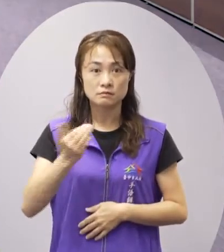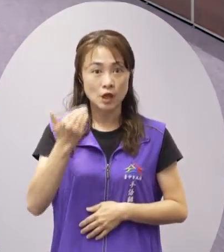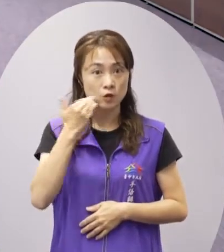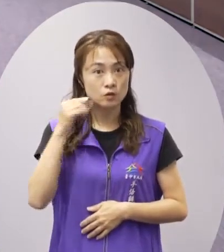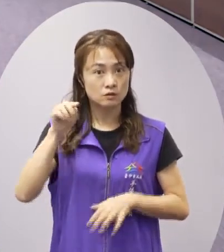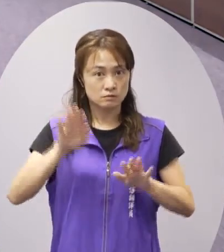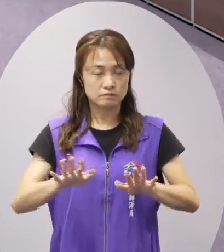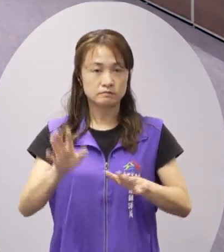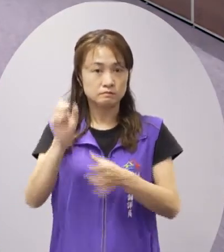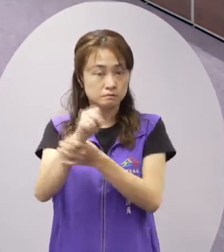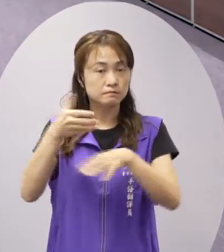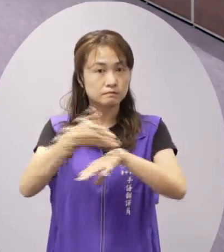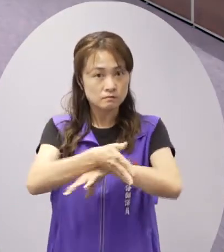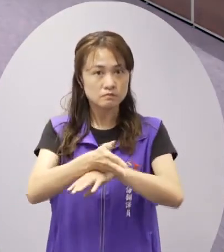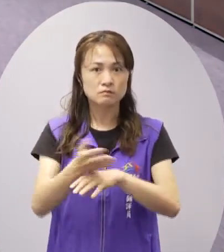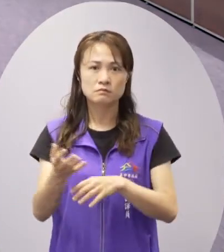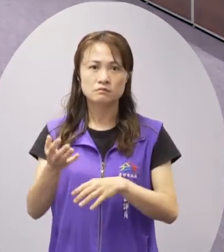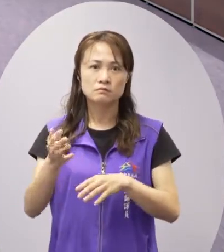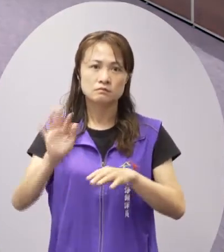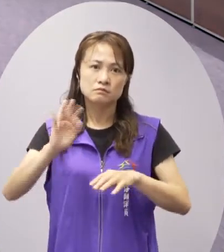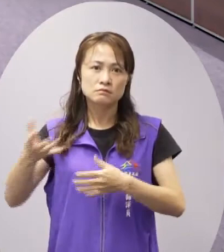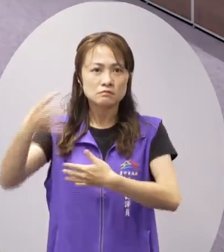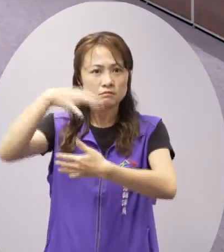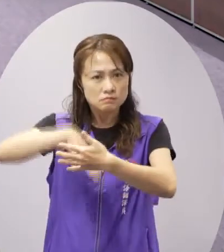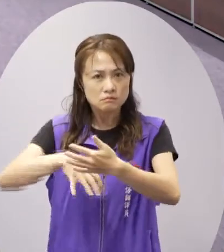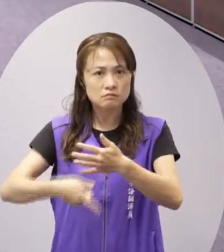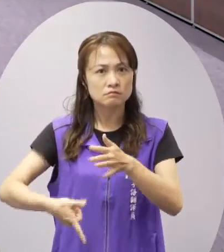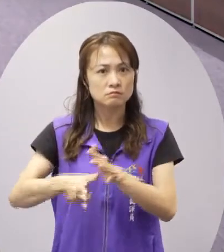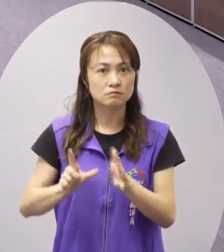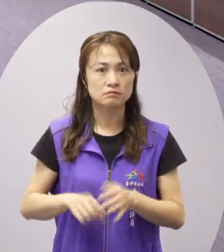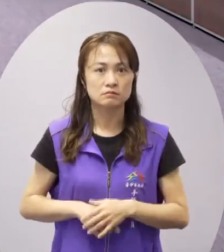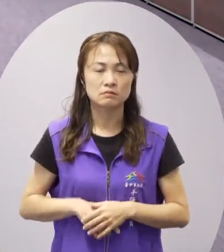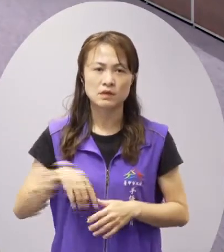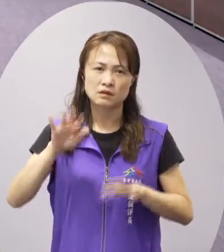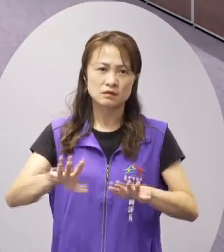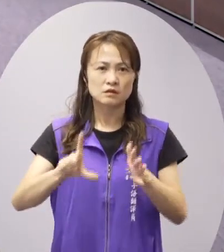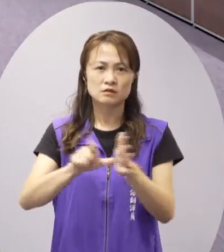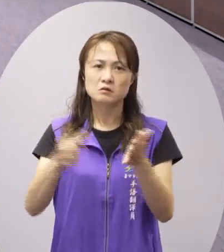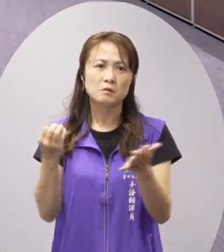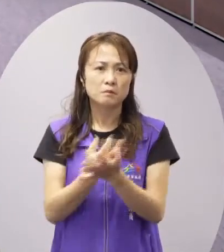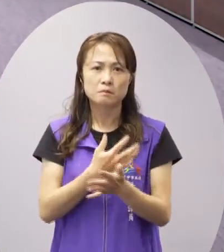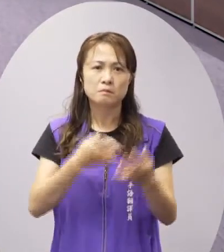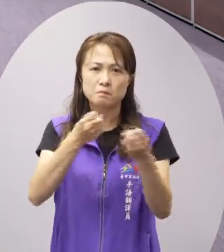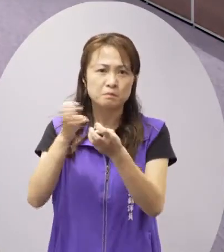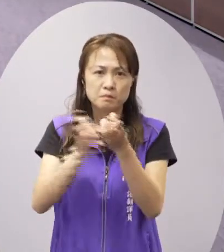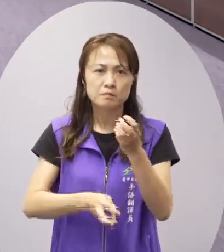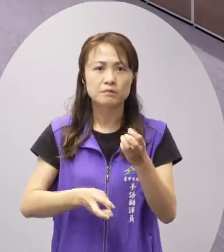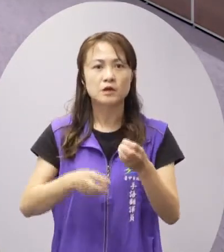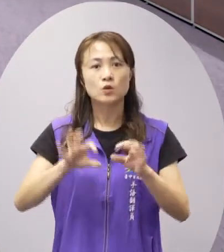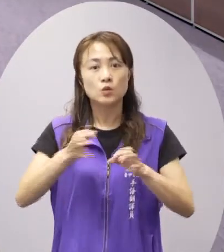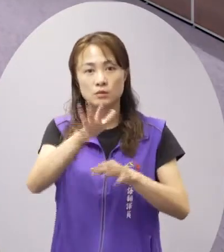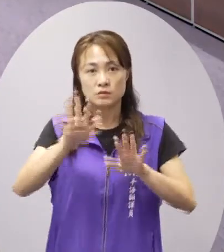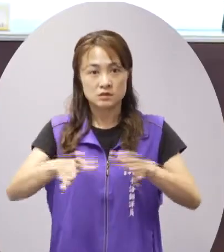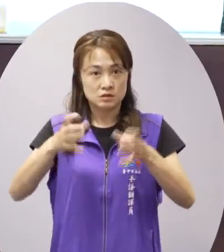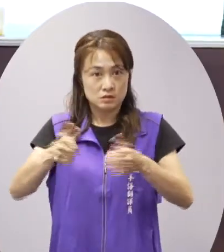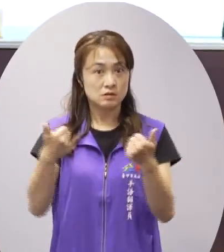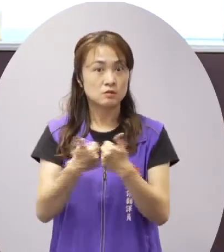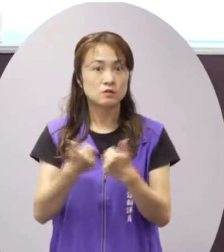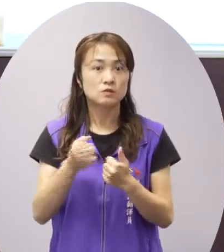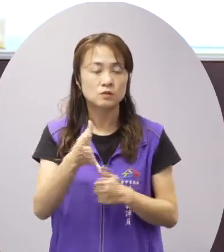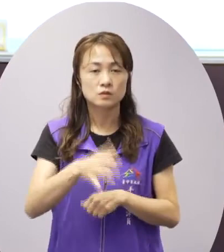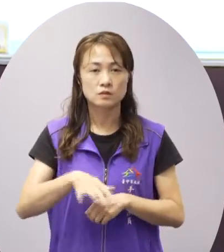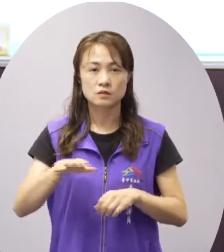通过没有在里面，这次大概就不行了，因为已经没有时间再去作业。好，为什么我们今天要召开这个临时会，就是因为那个时